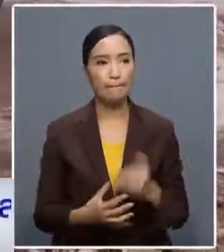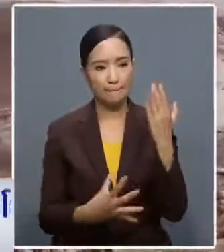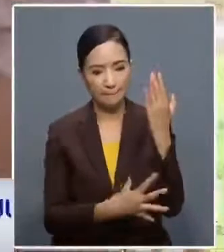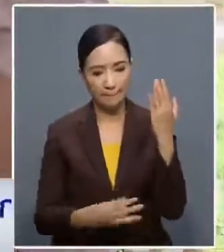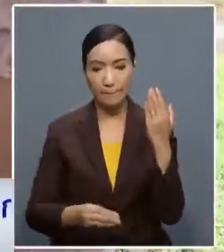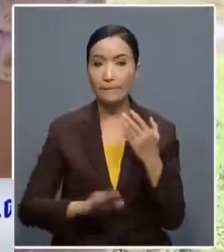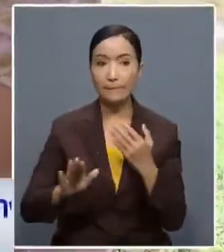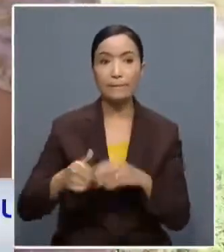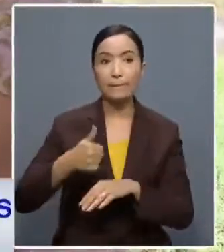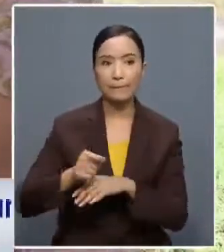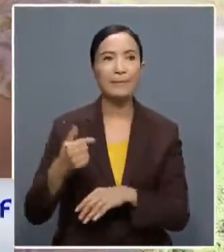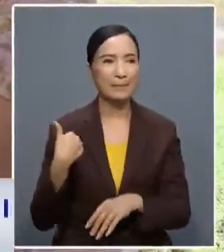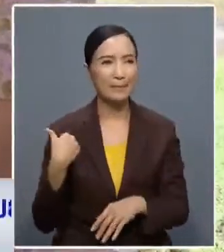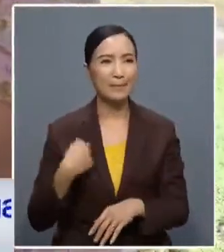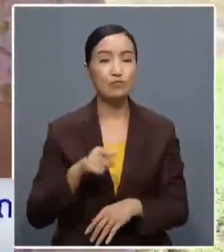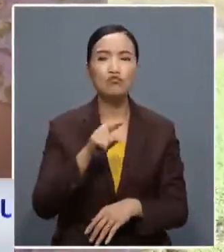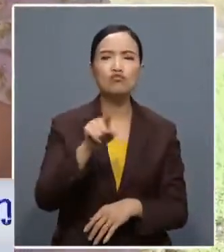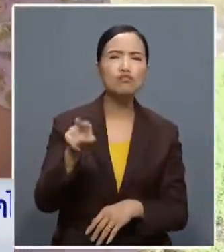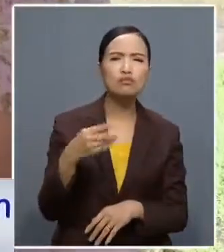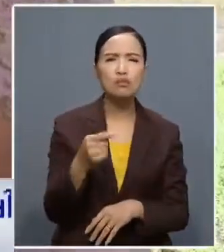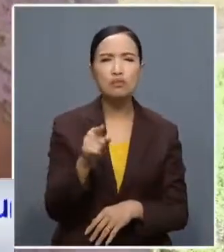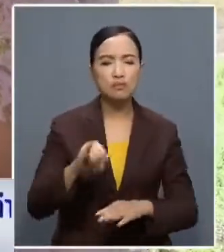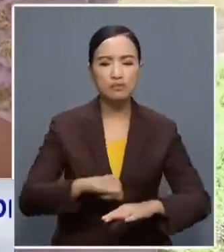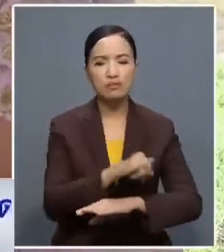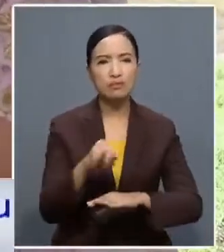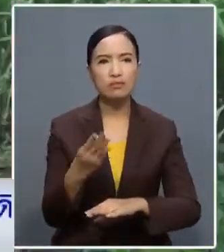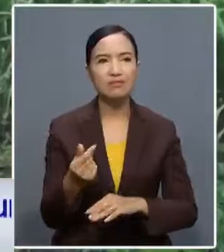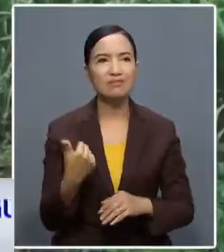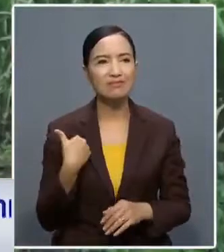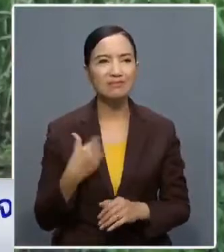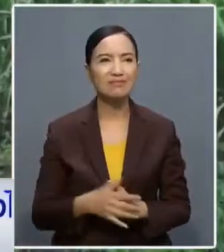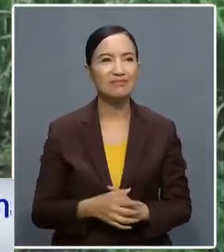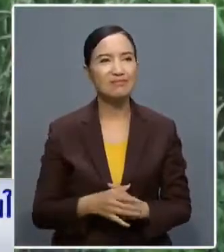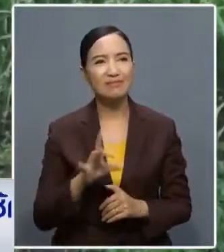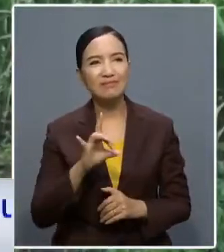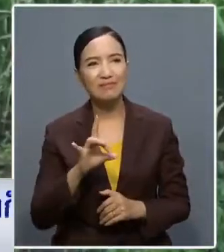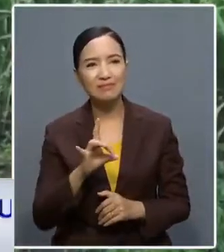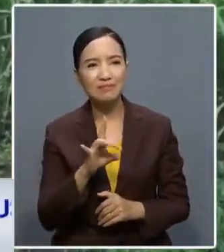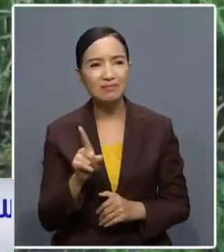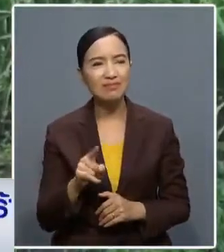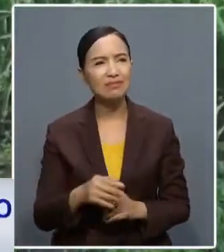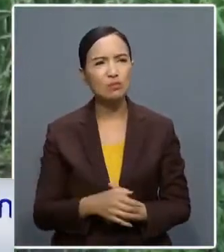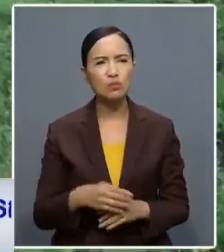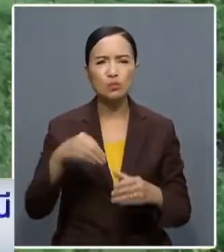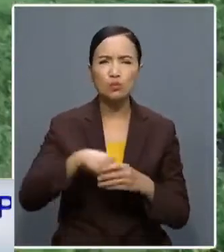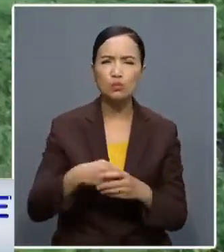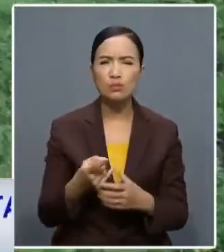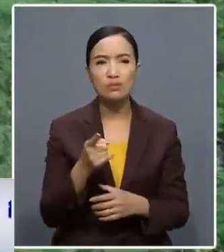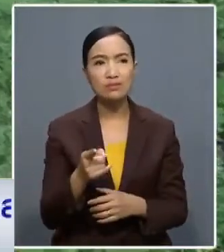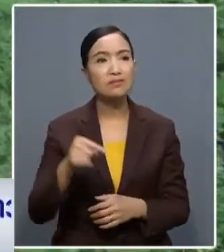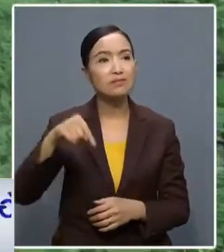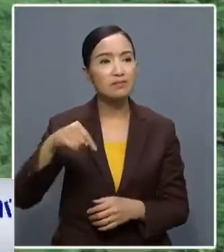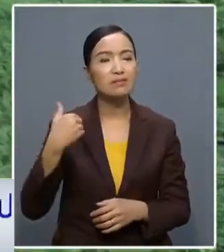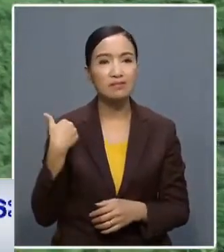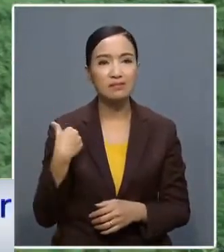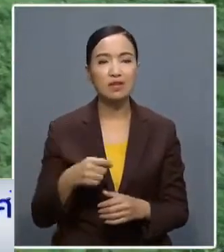ทั้งสิ้น นี่ค่ะ กี่ร้อยไร่ครับท่านผู้ใหญ ่โอ้ไม่ขนาดนั้นค่ะ แบบอลังการมากปลูกอะไรบ้างครับเนี่ยแถวเนี้ย ก็แถวนี้ก็จะ